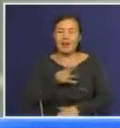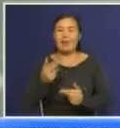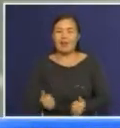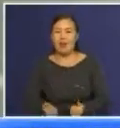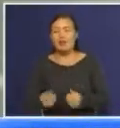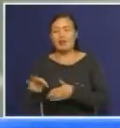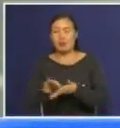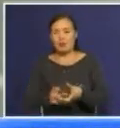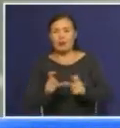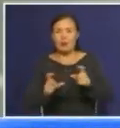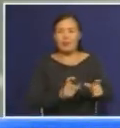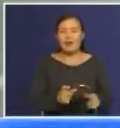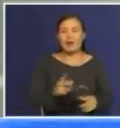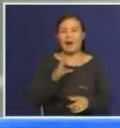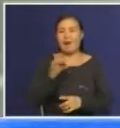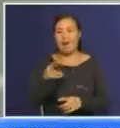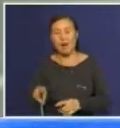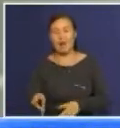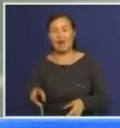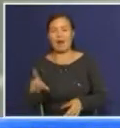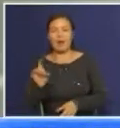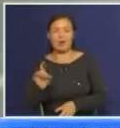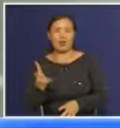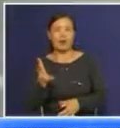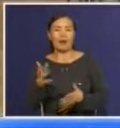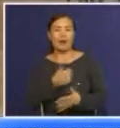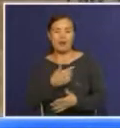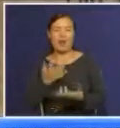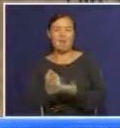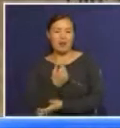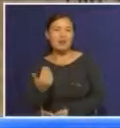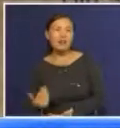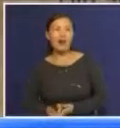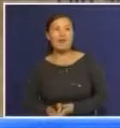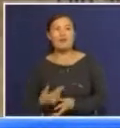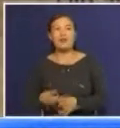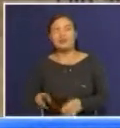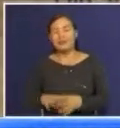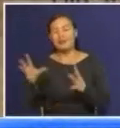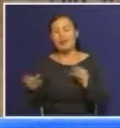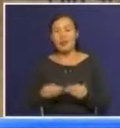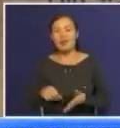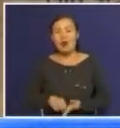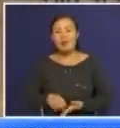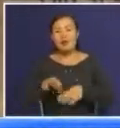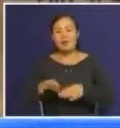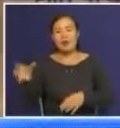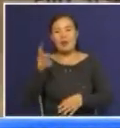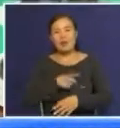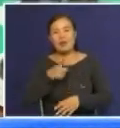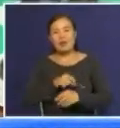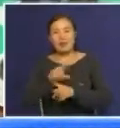нападают на короля, хотят выиграть. Преподаватели из 10 школ сегодня участвуют в своеобразном